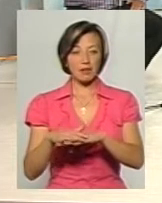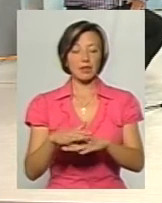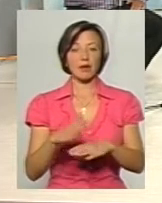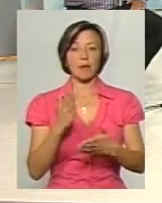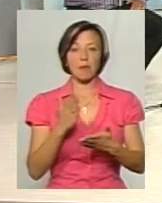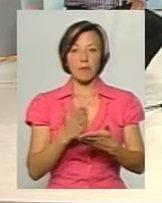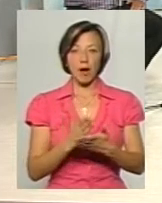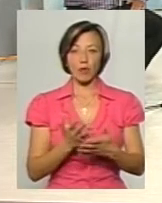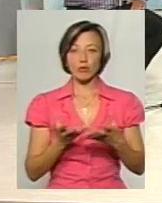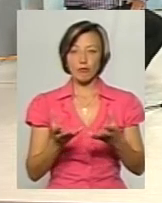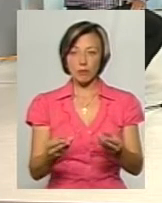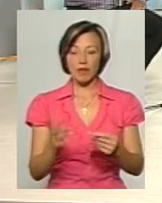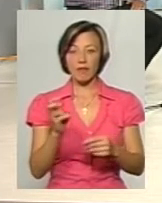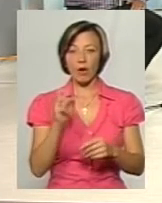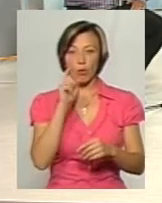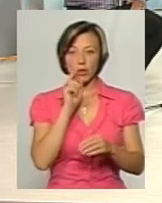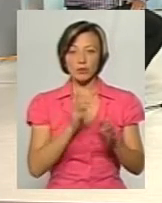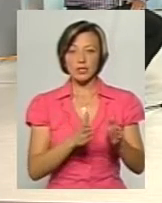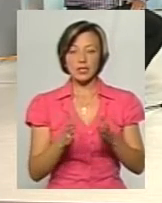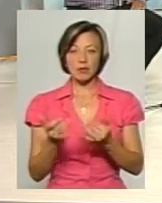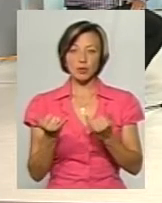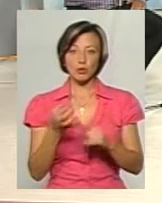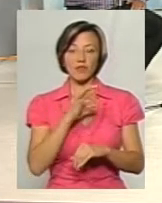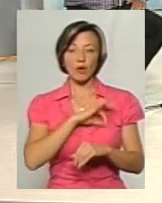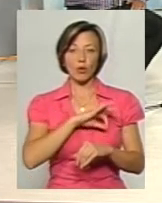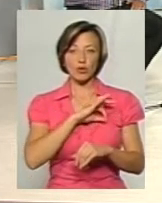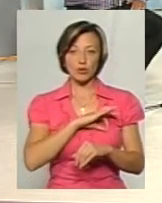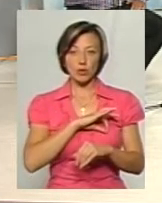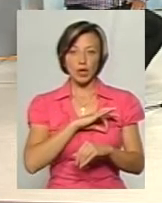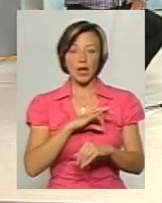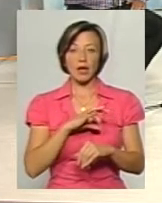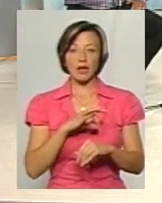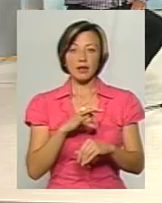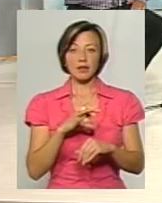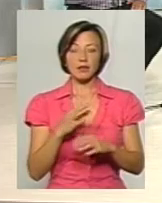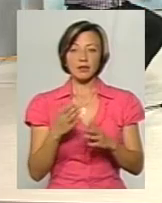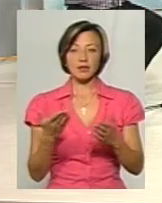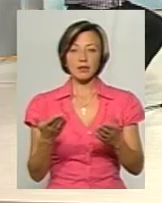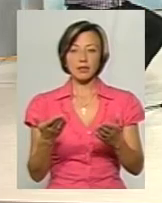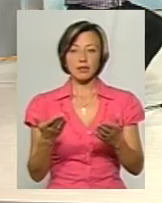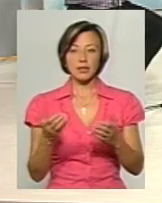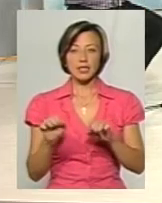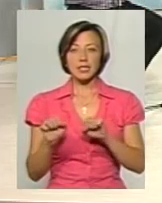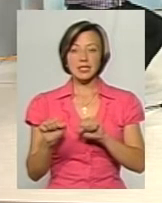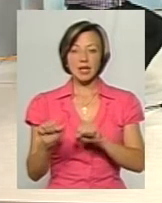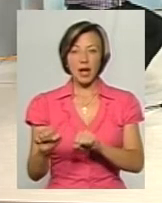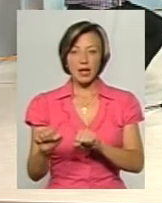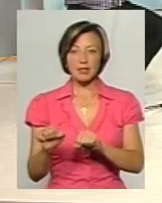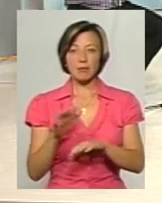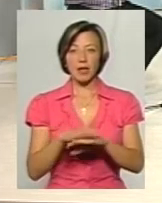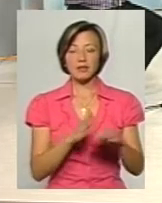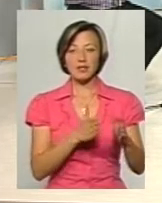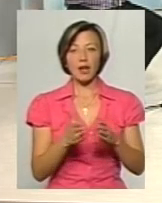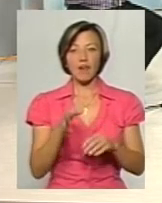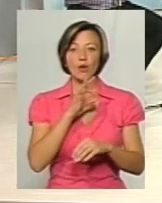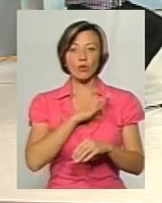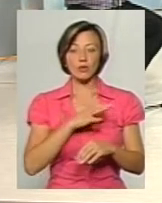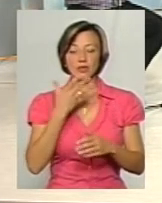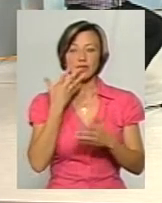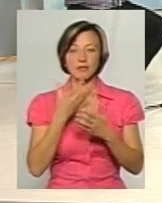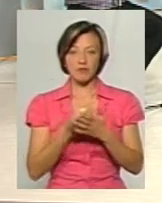маючи вплив на українську систему, вони сьогодні використовують ніби захист української банківської системи, але використовують на